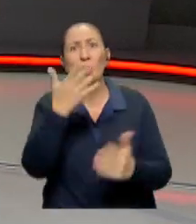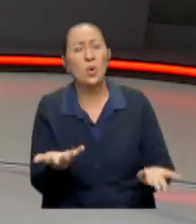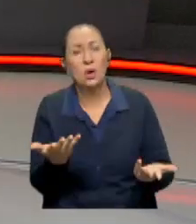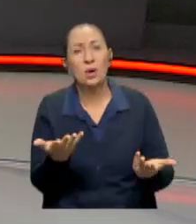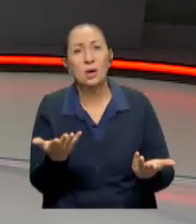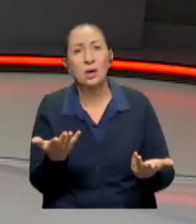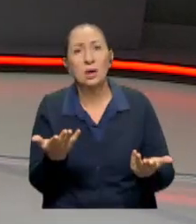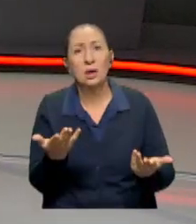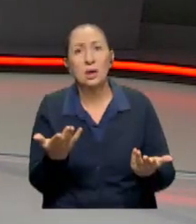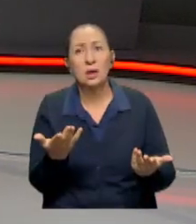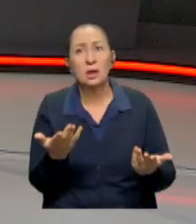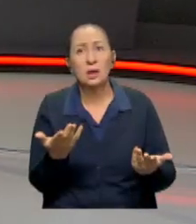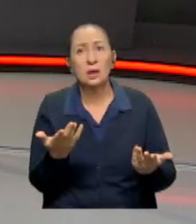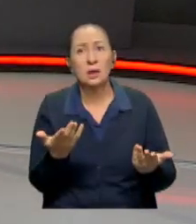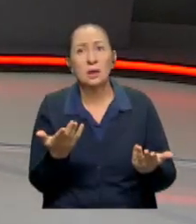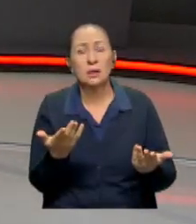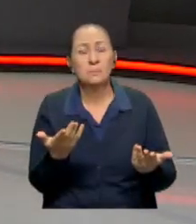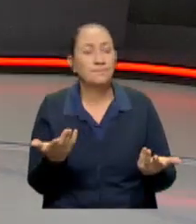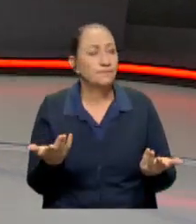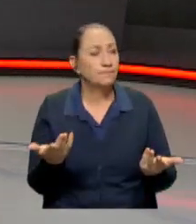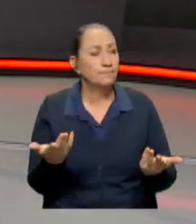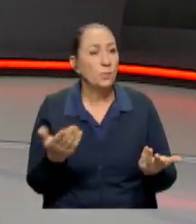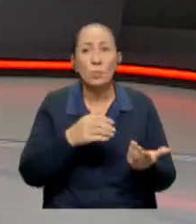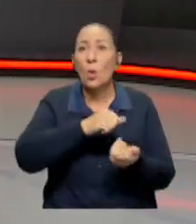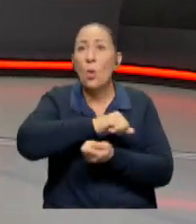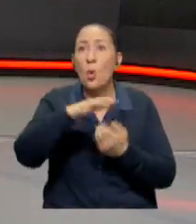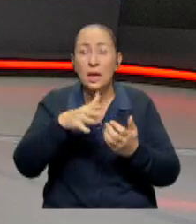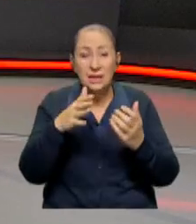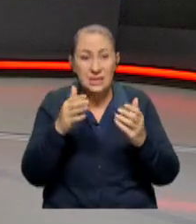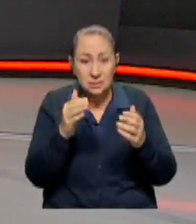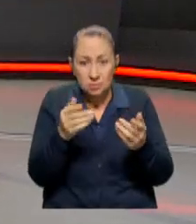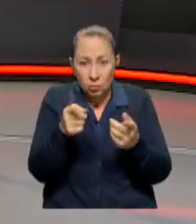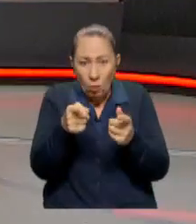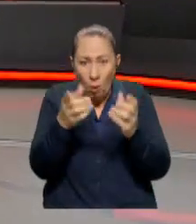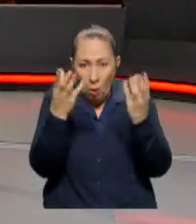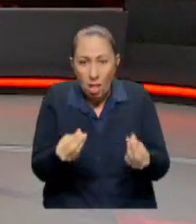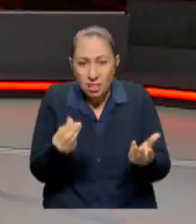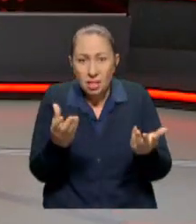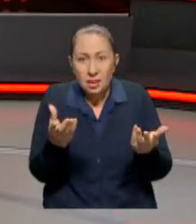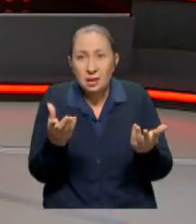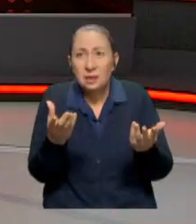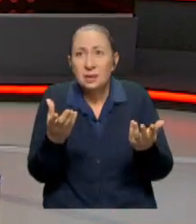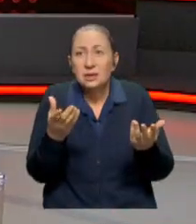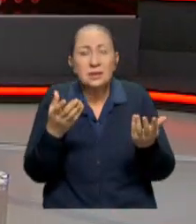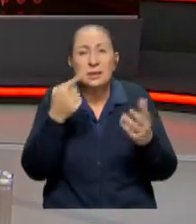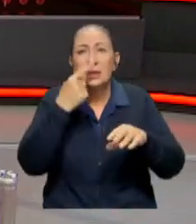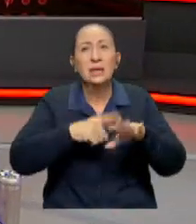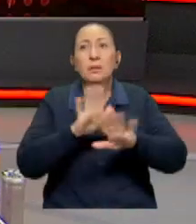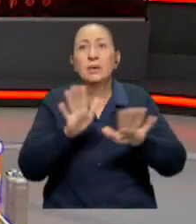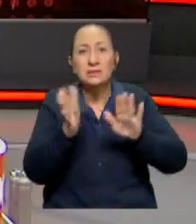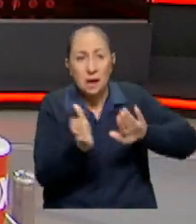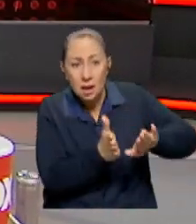Ve yani olayın vehameti, yaşanan olayın vehameti inanılmaz